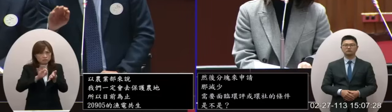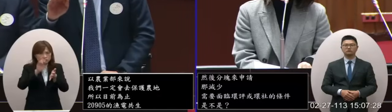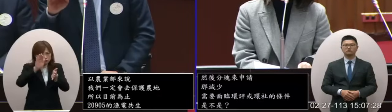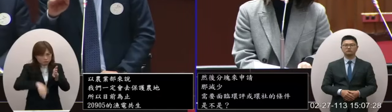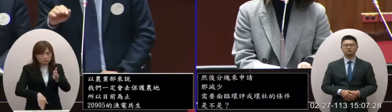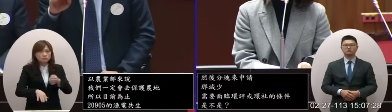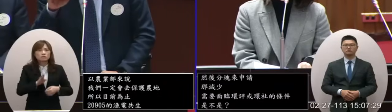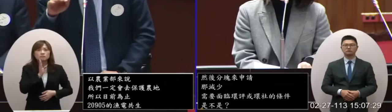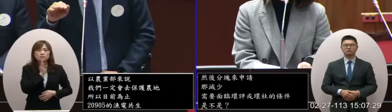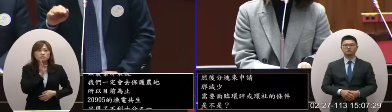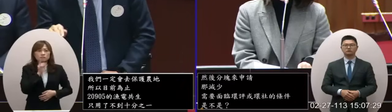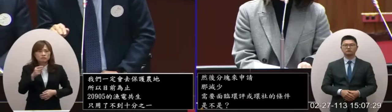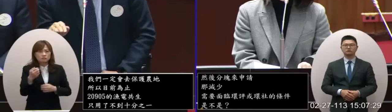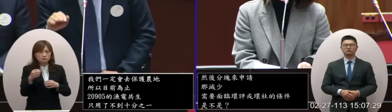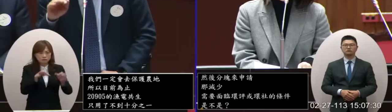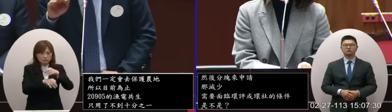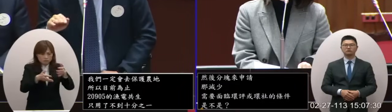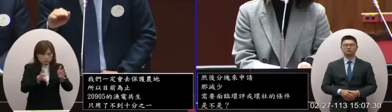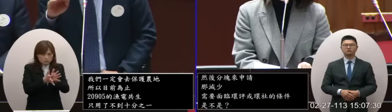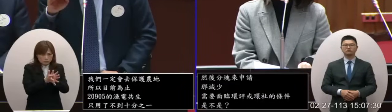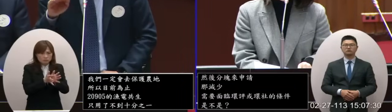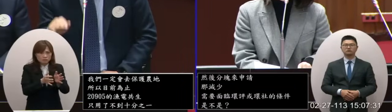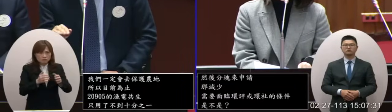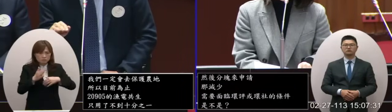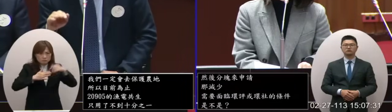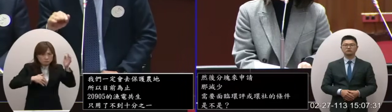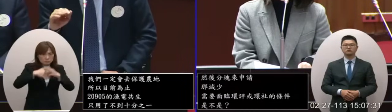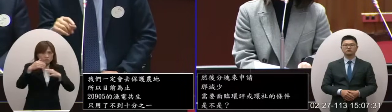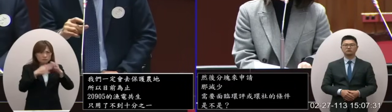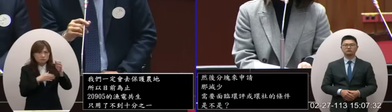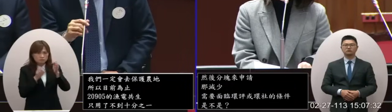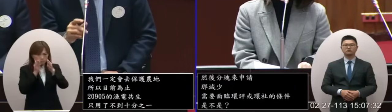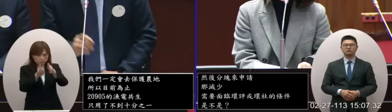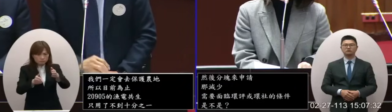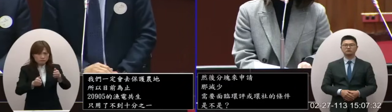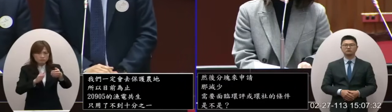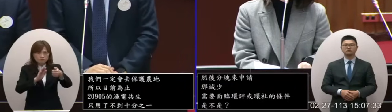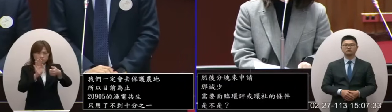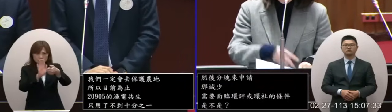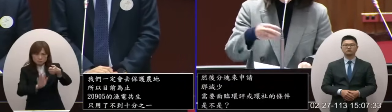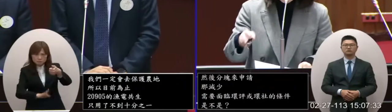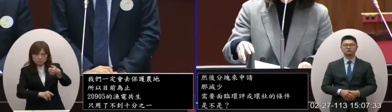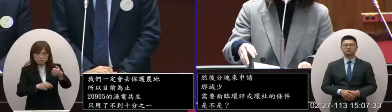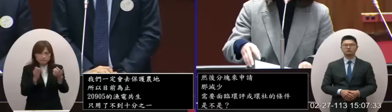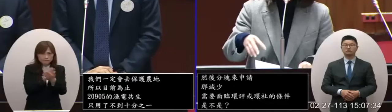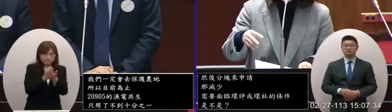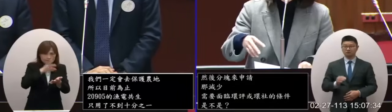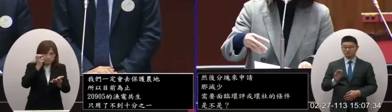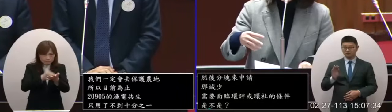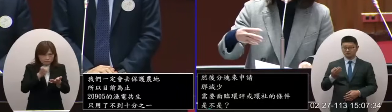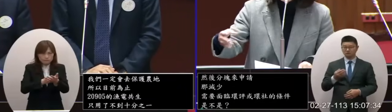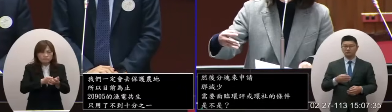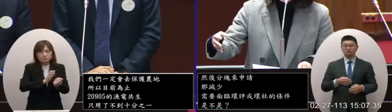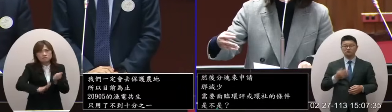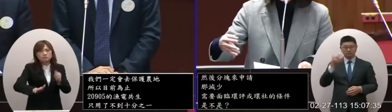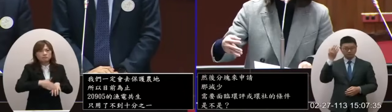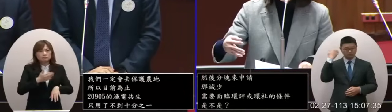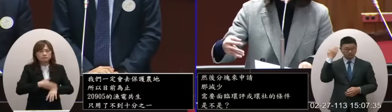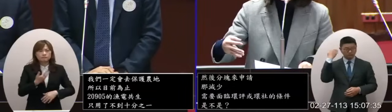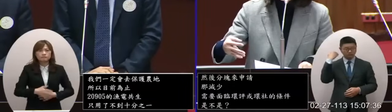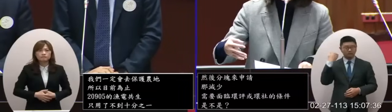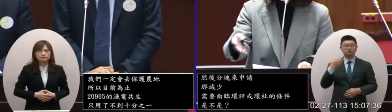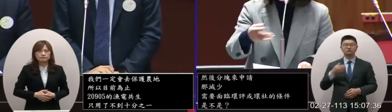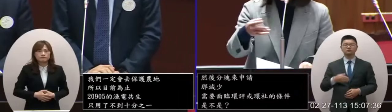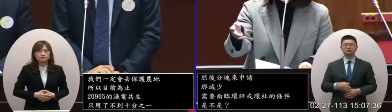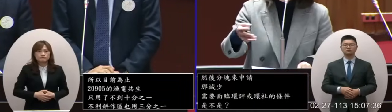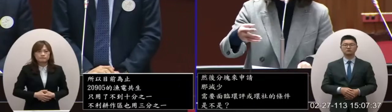起努力，有做一个非常严谨的审核，不会对我们生态造成一些影响。 但是在过去的时